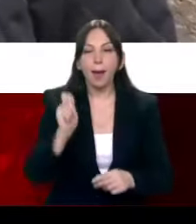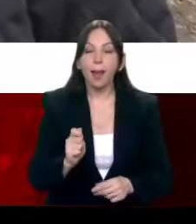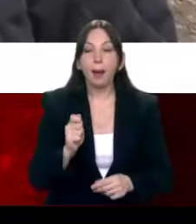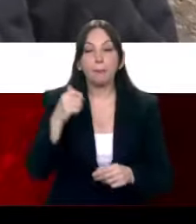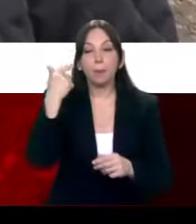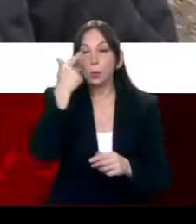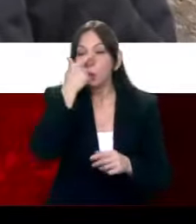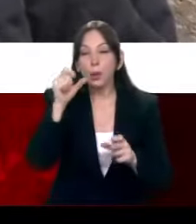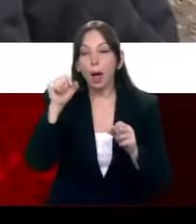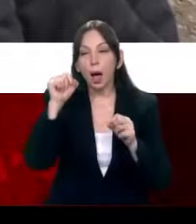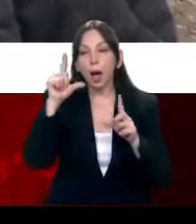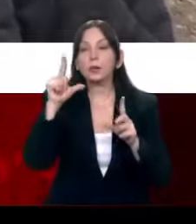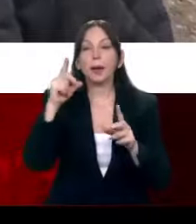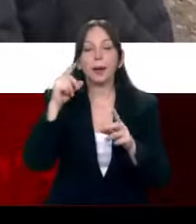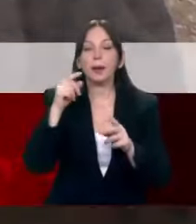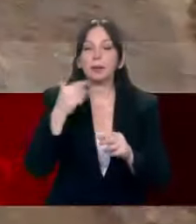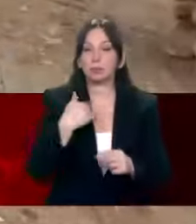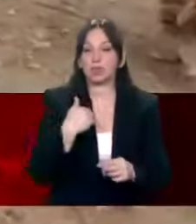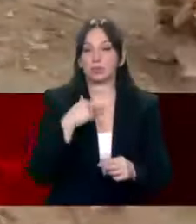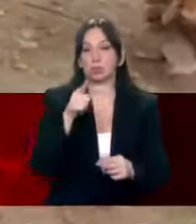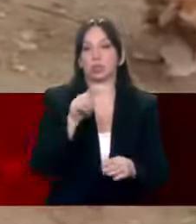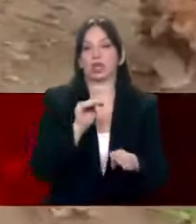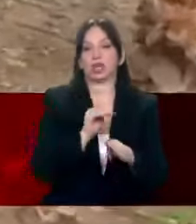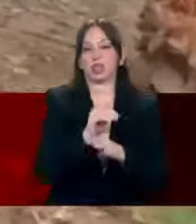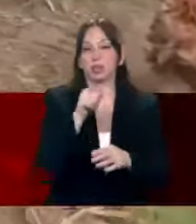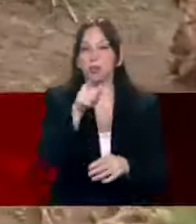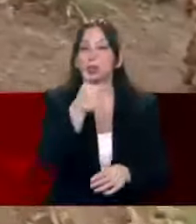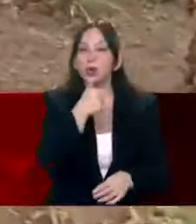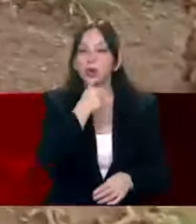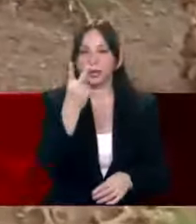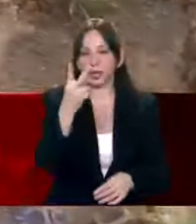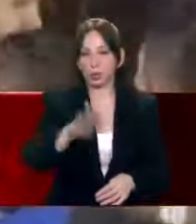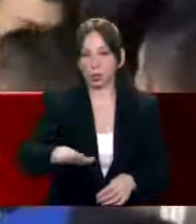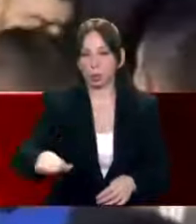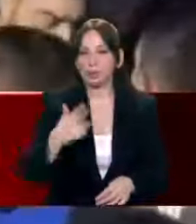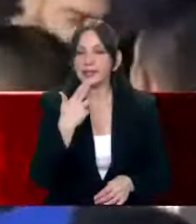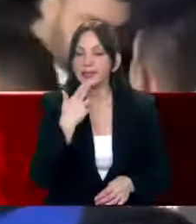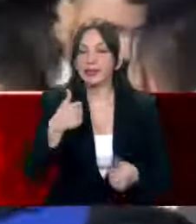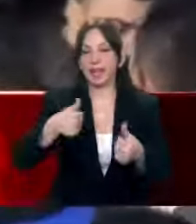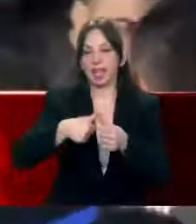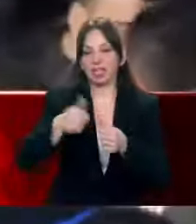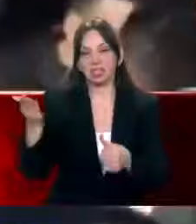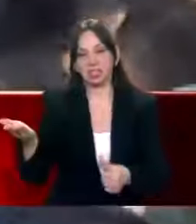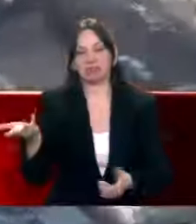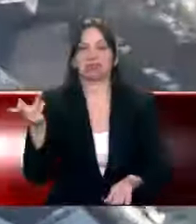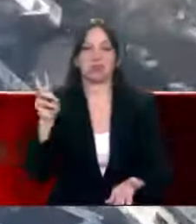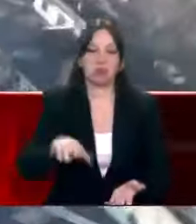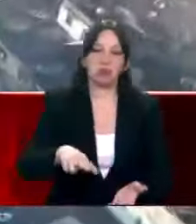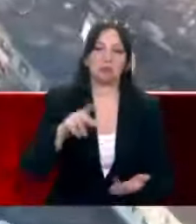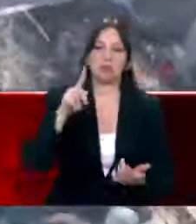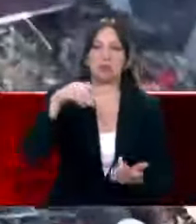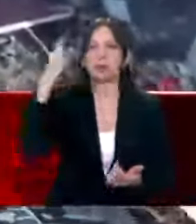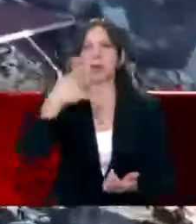Gözünü açtığında olmayacağını. Bizim yaşadığımız bu. Onun iki kızı ve eşi, bir başkasının babası,